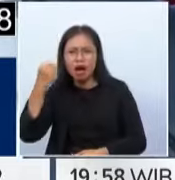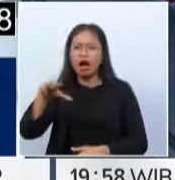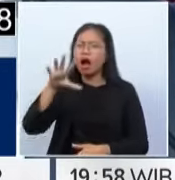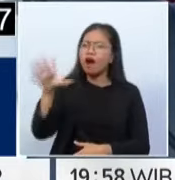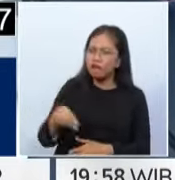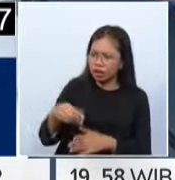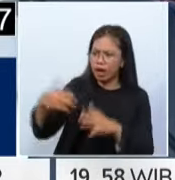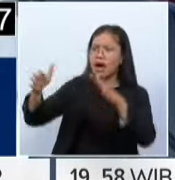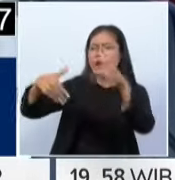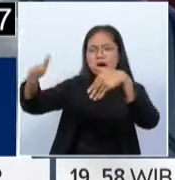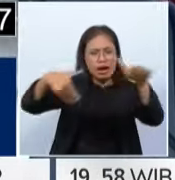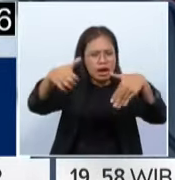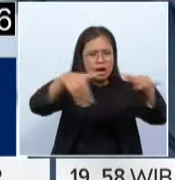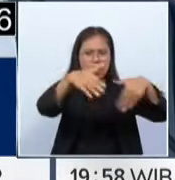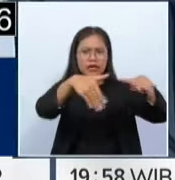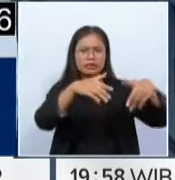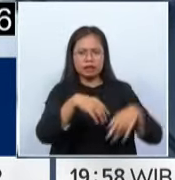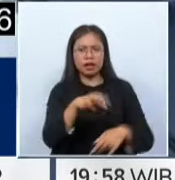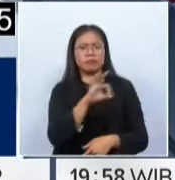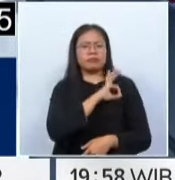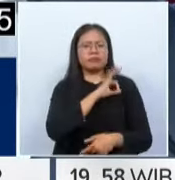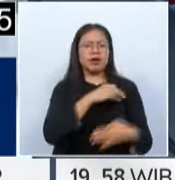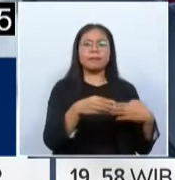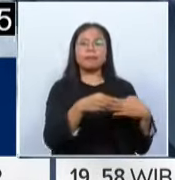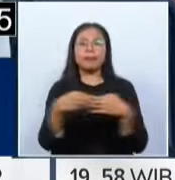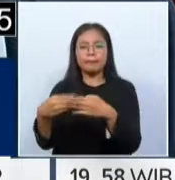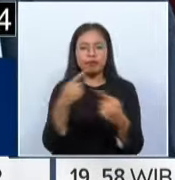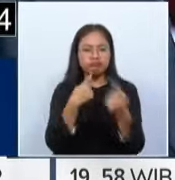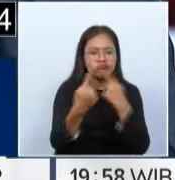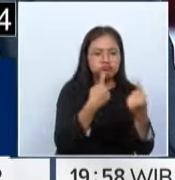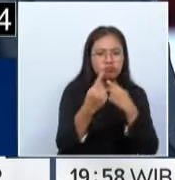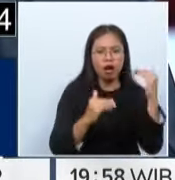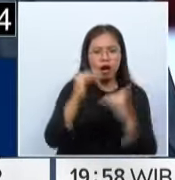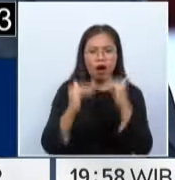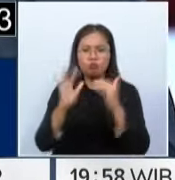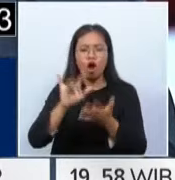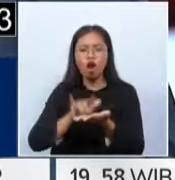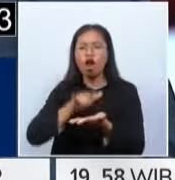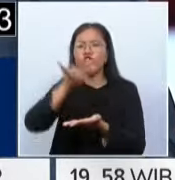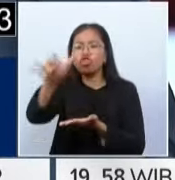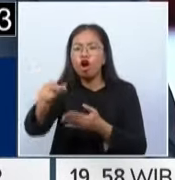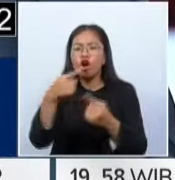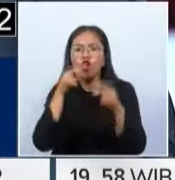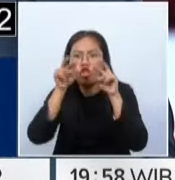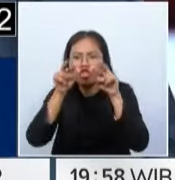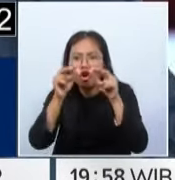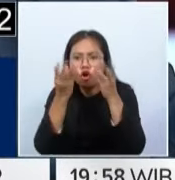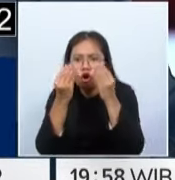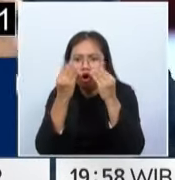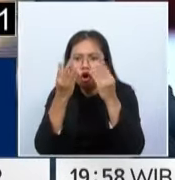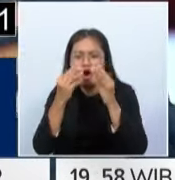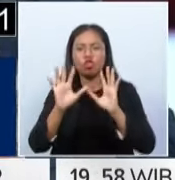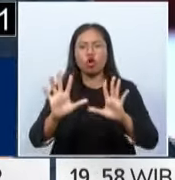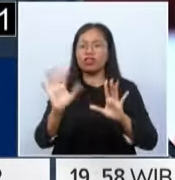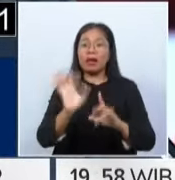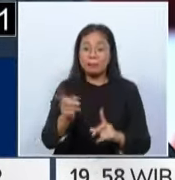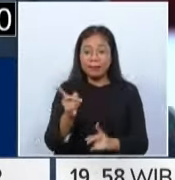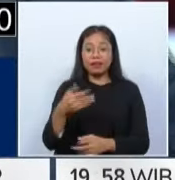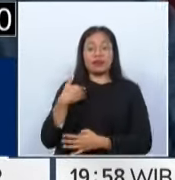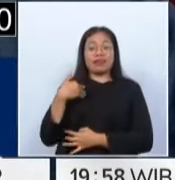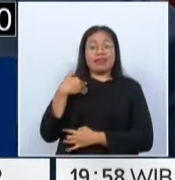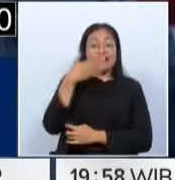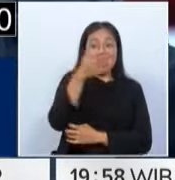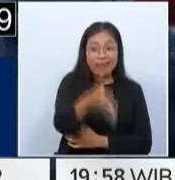presiden menjadi Panglima diplomasi bukan sekedar hadir di forum-forum menjadi salah satu penonton salah satu hadirin tapi datang ke sana